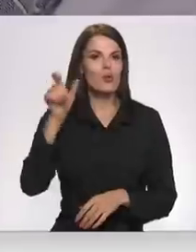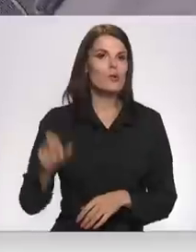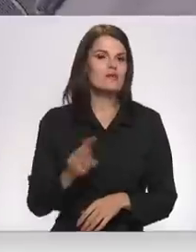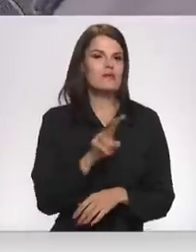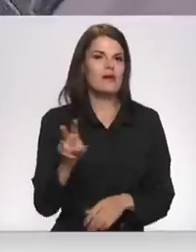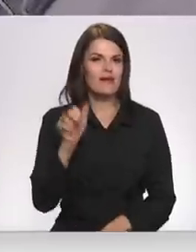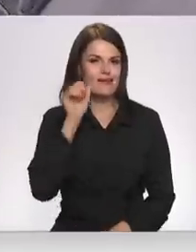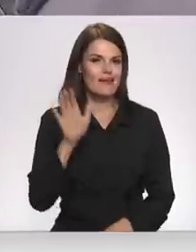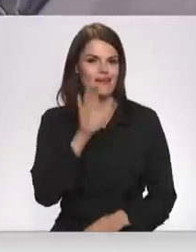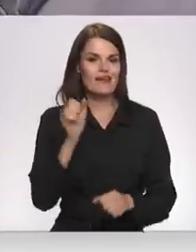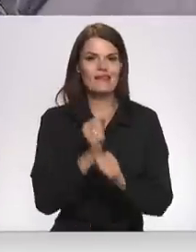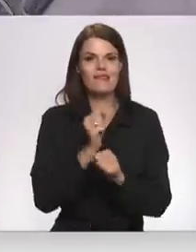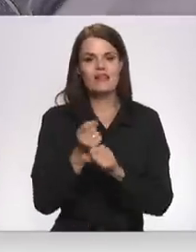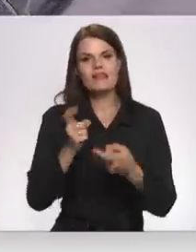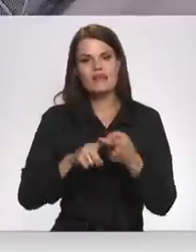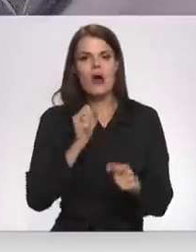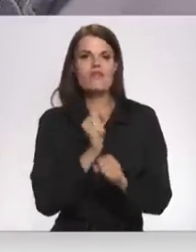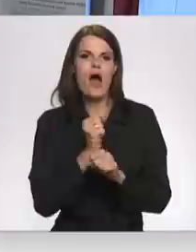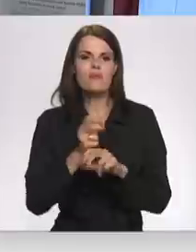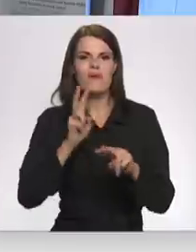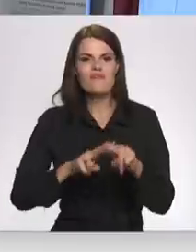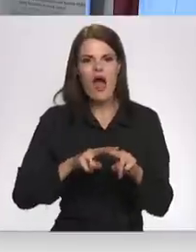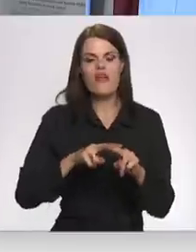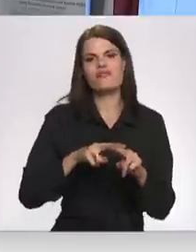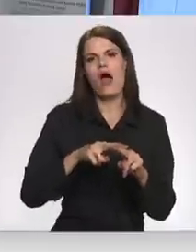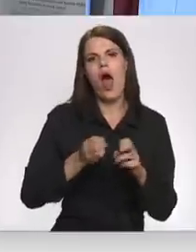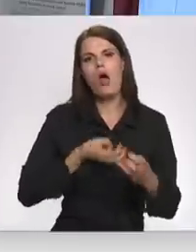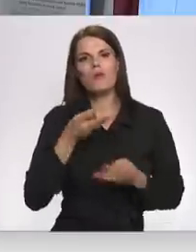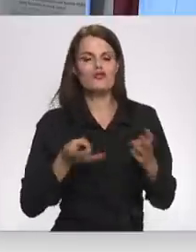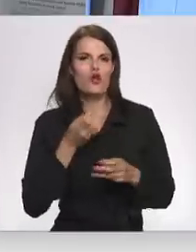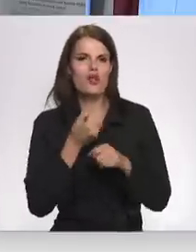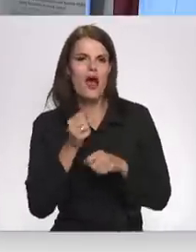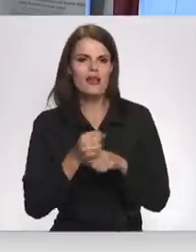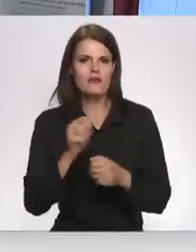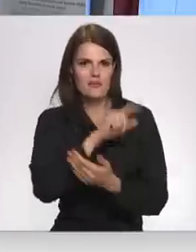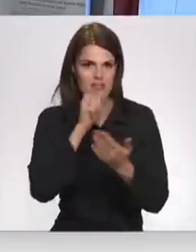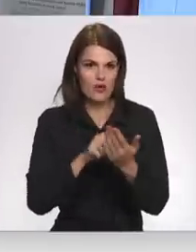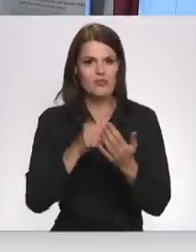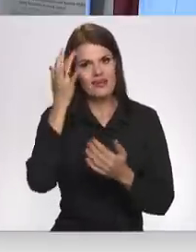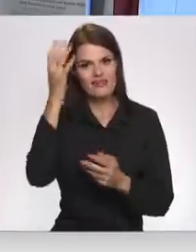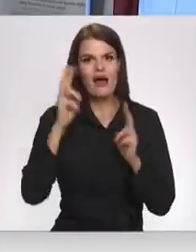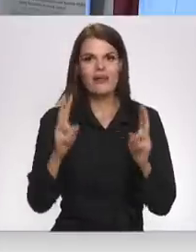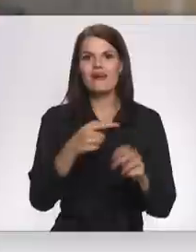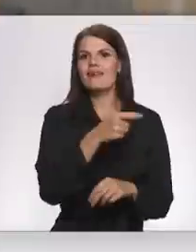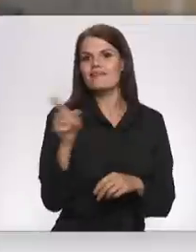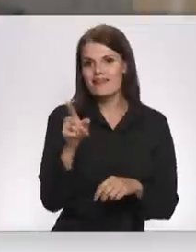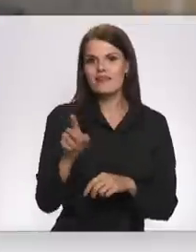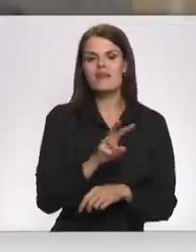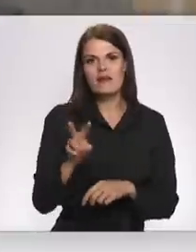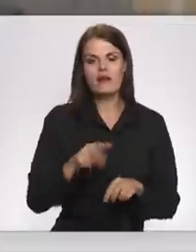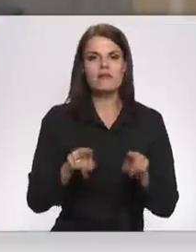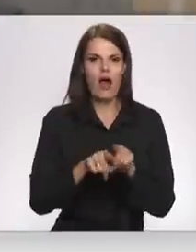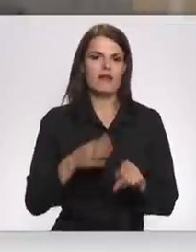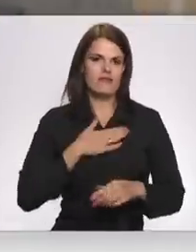ikdienā strādā ar mobinga jautājumiem. Viņa cer, tas iedvesmos arī citus cietušos aizstāvēt sevi. Lūk ir piemērs, ka kāds